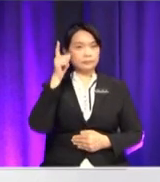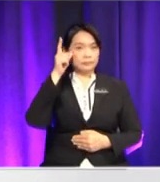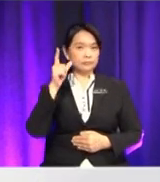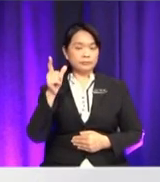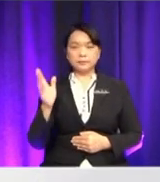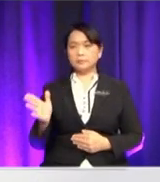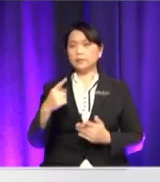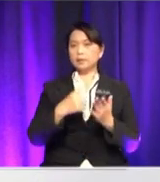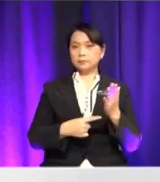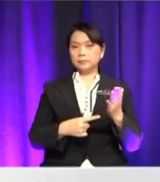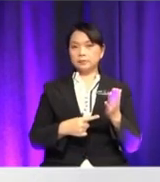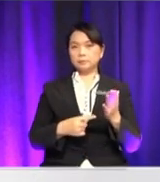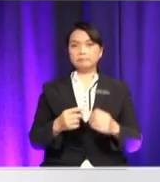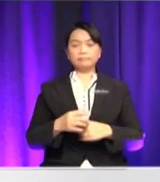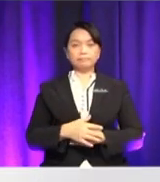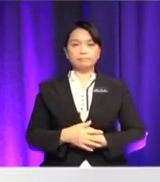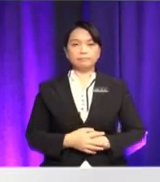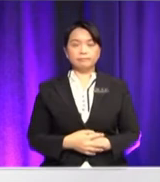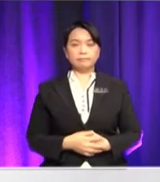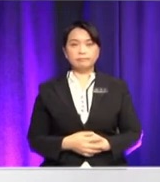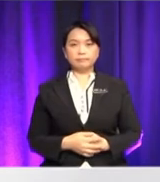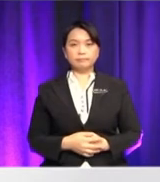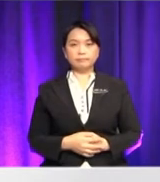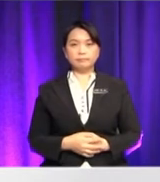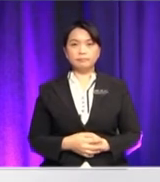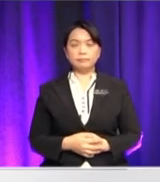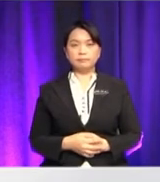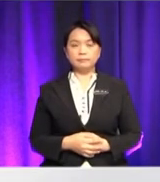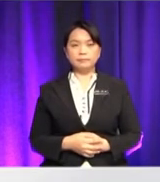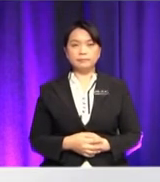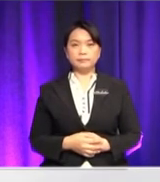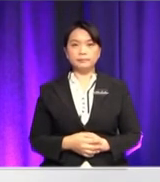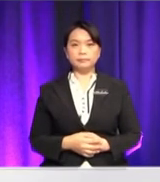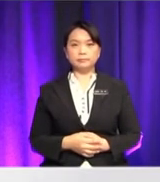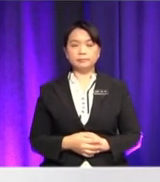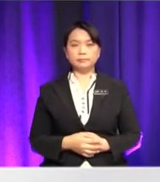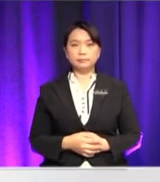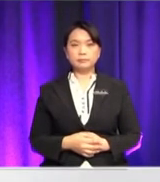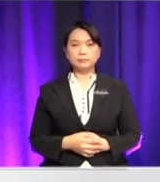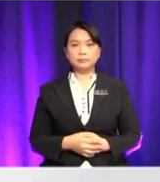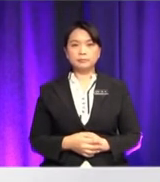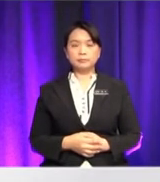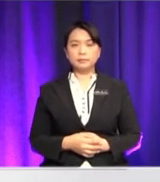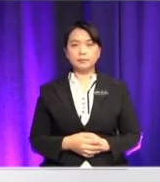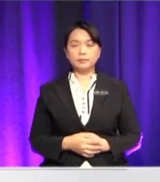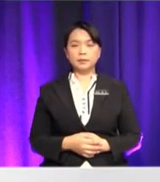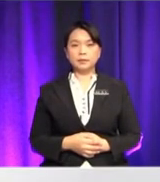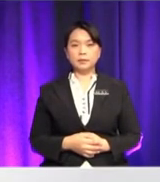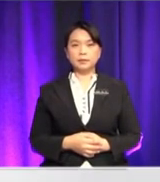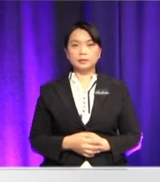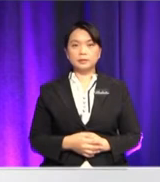Hai silegan mode-mode gue di smg Sulaiman ya Hai makanya saya coba